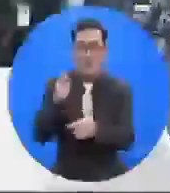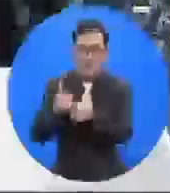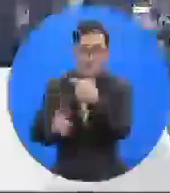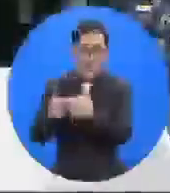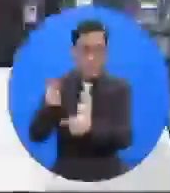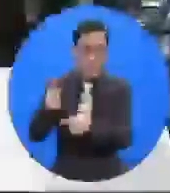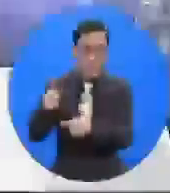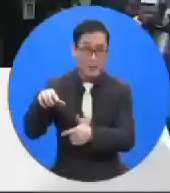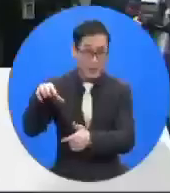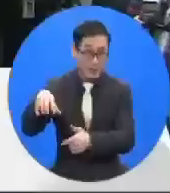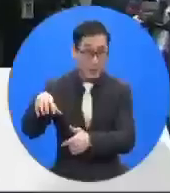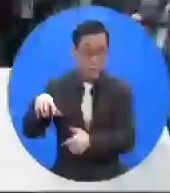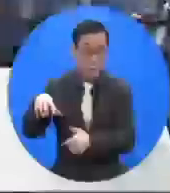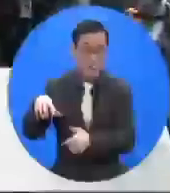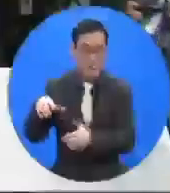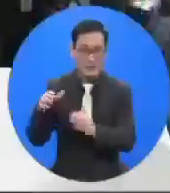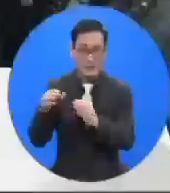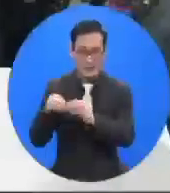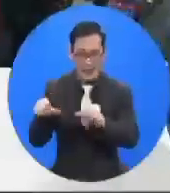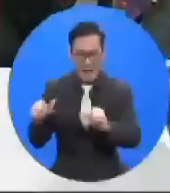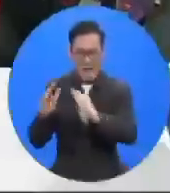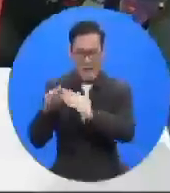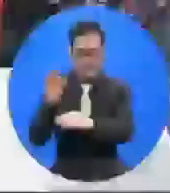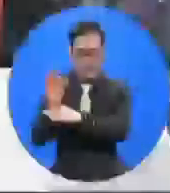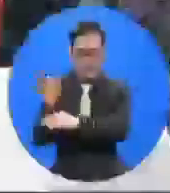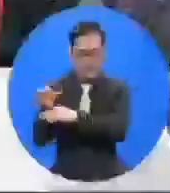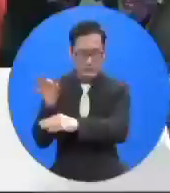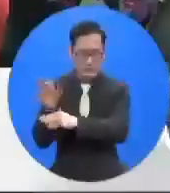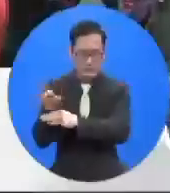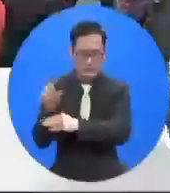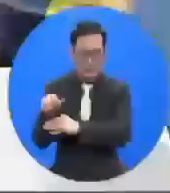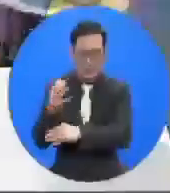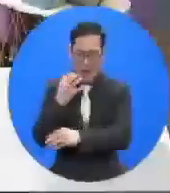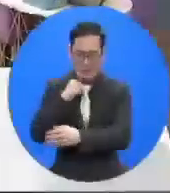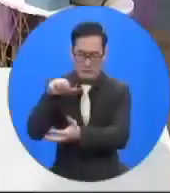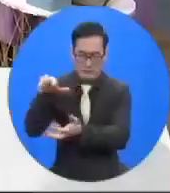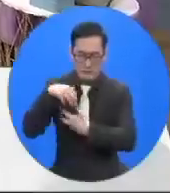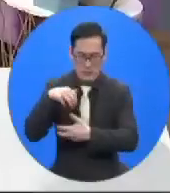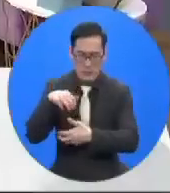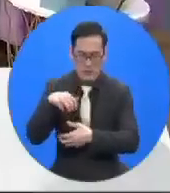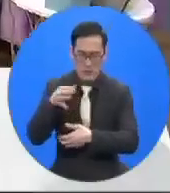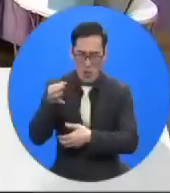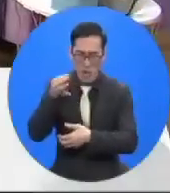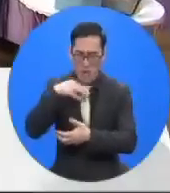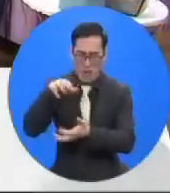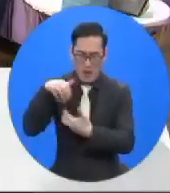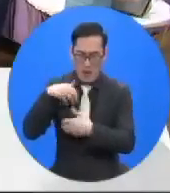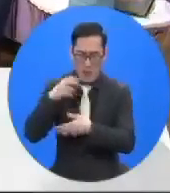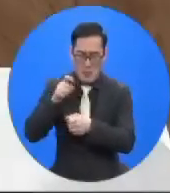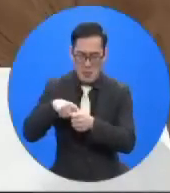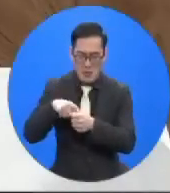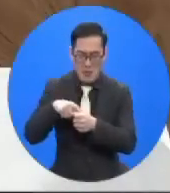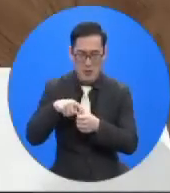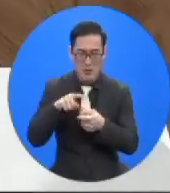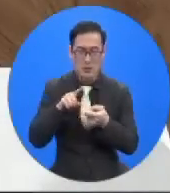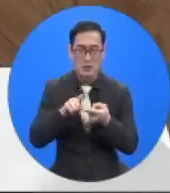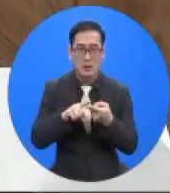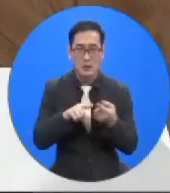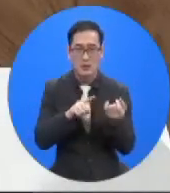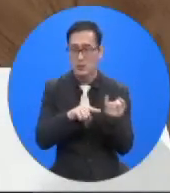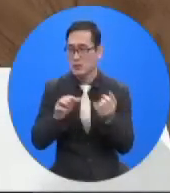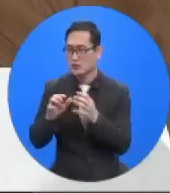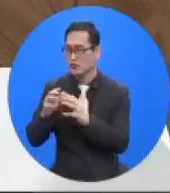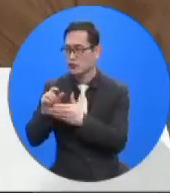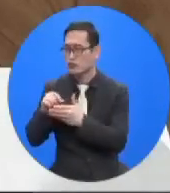목포에 지금 여러 가지 의혹이 굉장히 많이 나오고 있음에도 불구하고 그 건에 대해서는 일체 대답도 안 하고 기자들의 추가